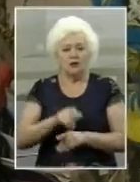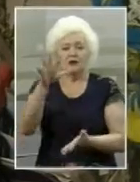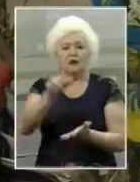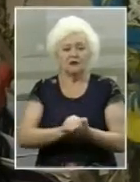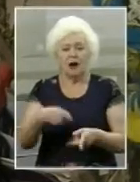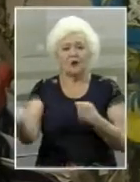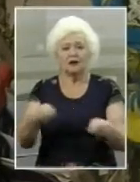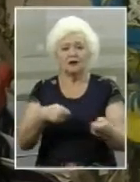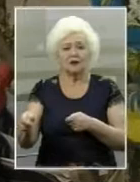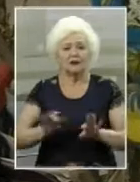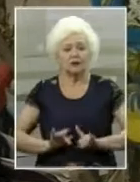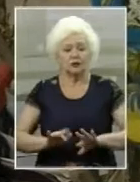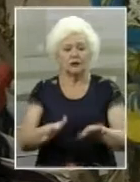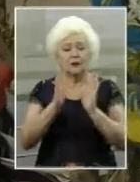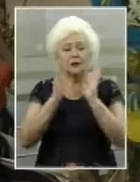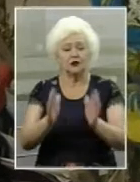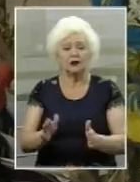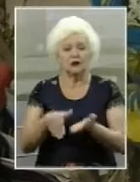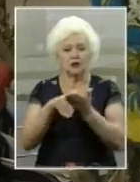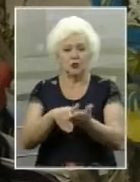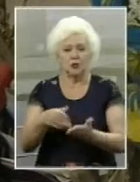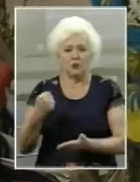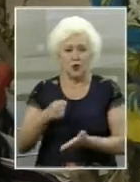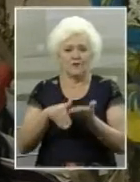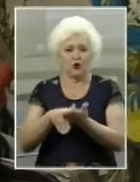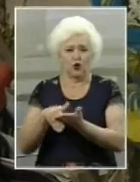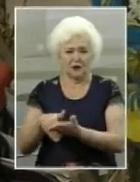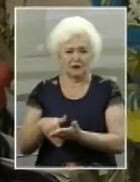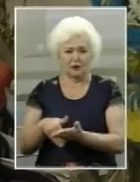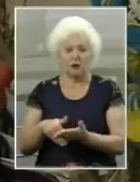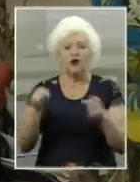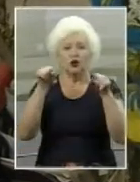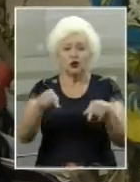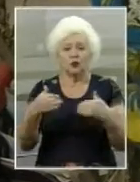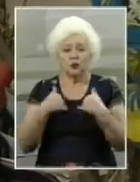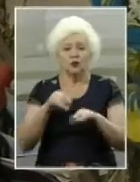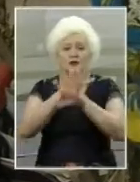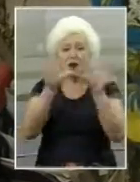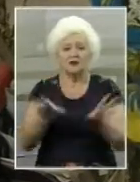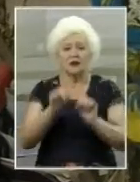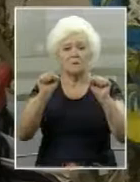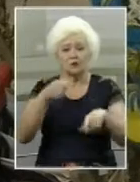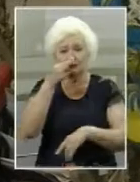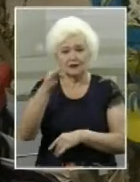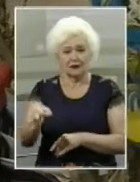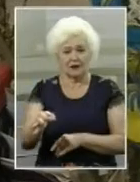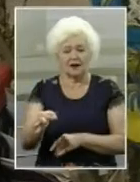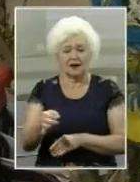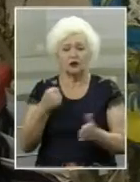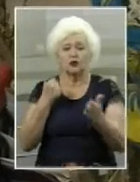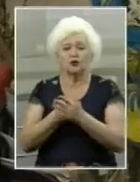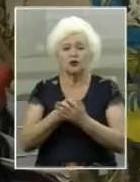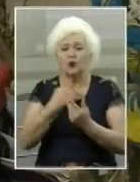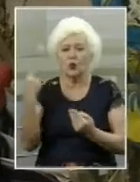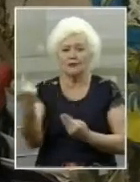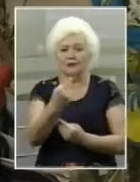займатися підприємницькою діяльністю, тільки допомогою волонтерською. І тому я все, можна сказати, до єдиного